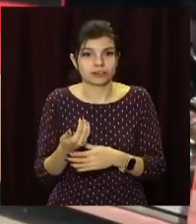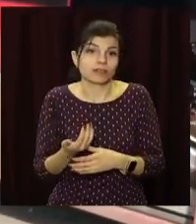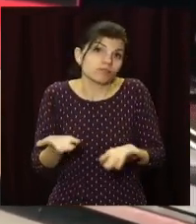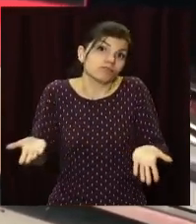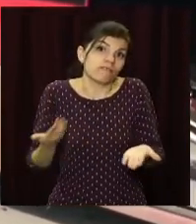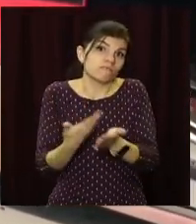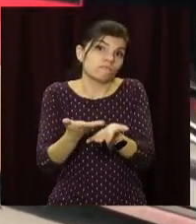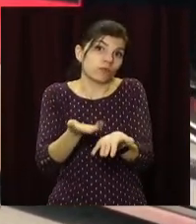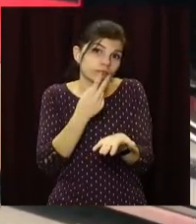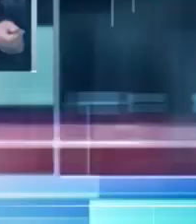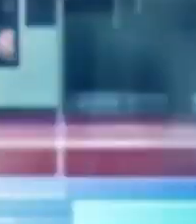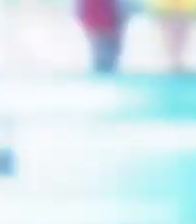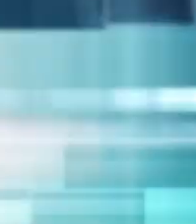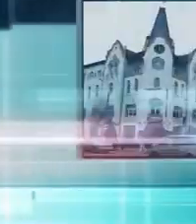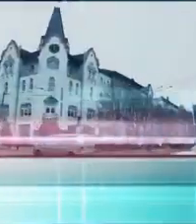От послідки.